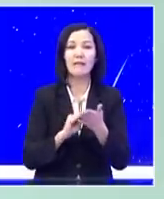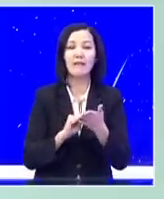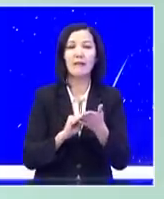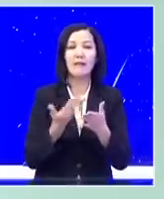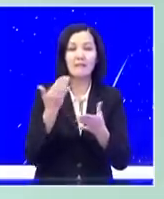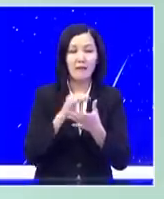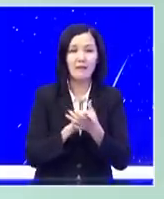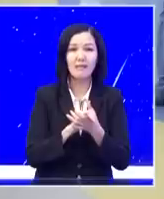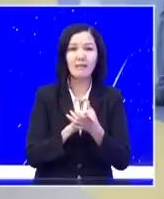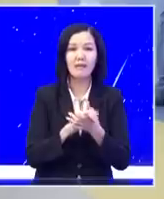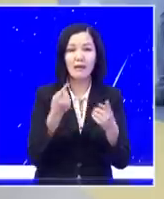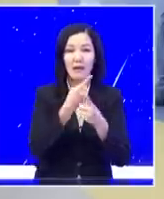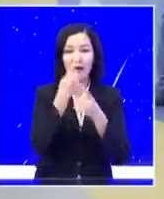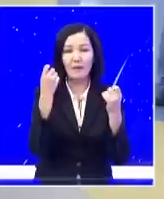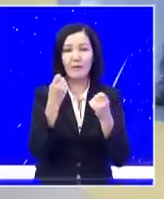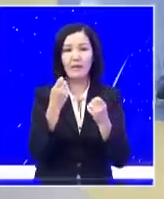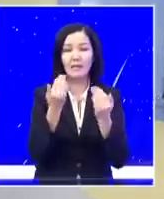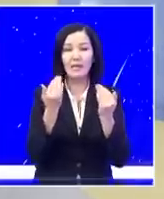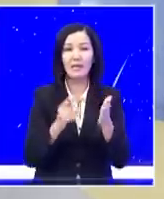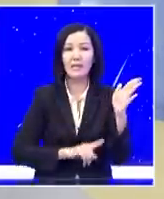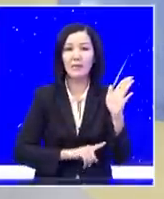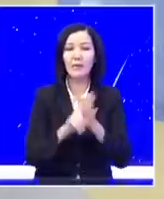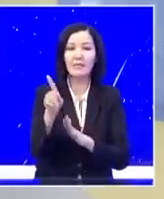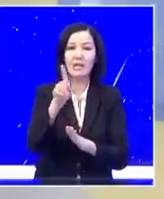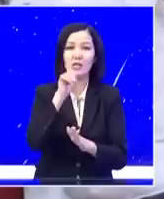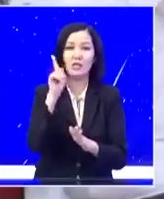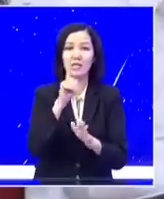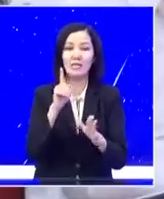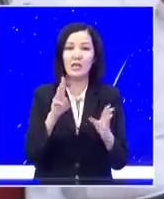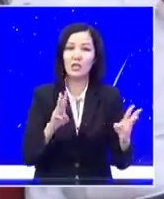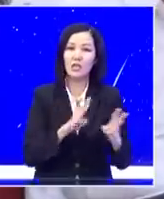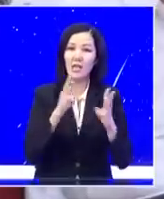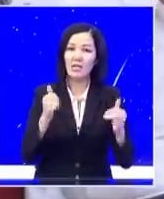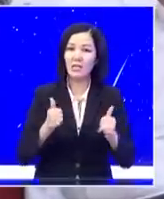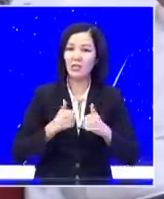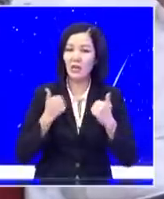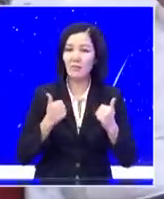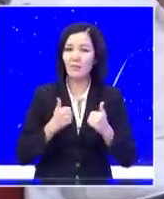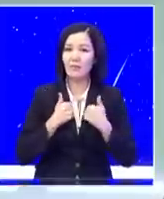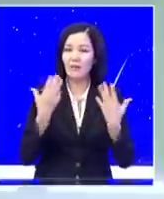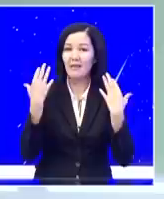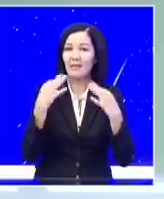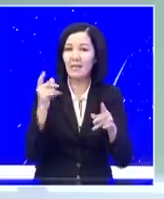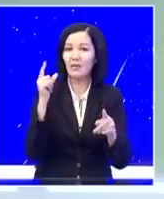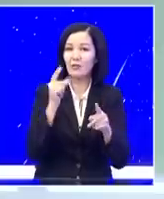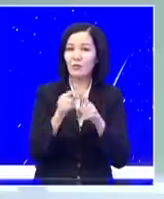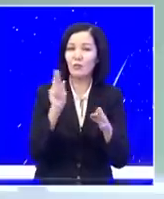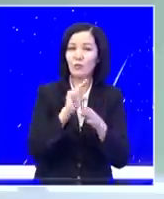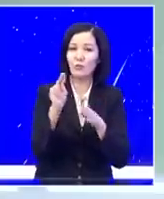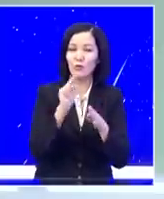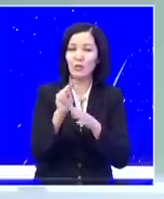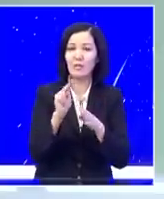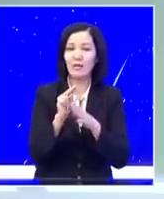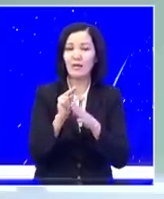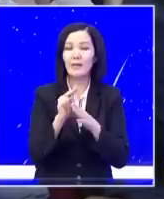ашты. Ақпарат айдынына енді қадам басқан жас маманның шабыт қамшысын еркін қамшылап, сөзін түзеді, өзін түзеді.